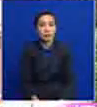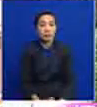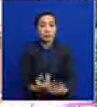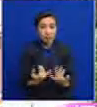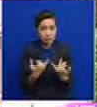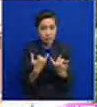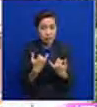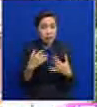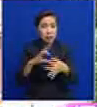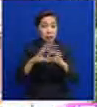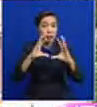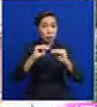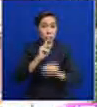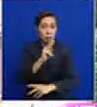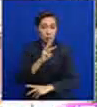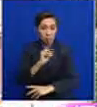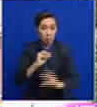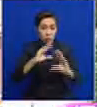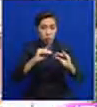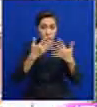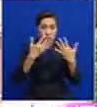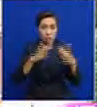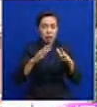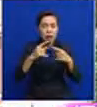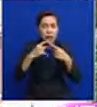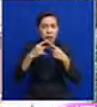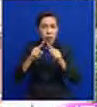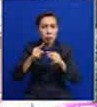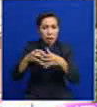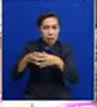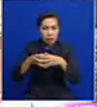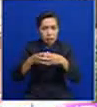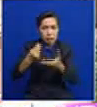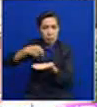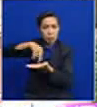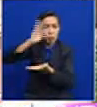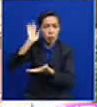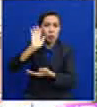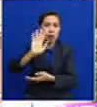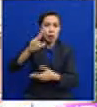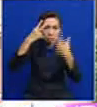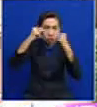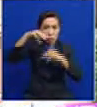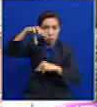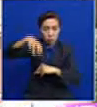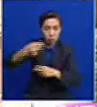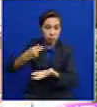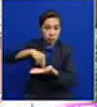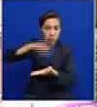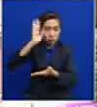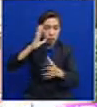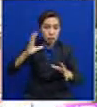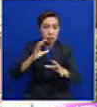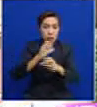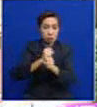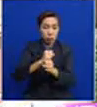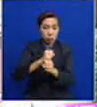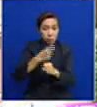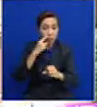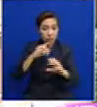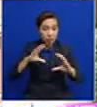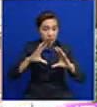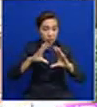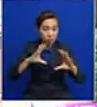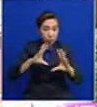ซึ่งถึงแม้ว่าการประชุมคณะรัฐมนตรีเสร็จสิ้นลงแล้วนะคะแต่ว่าทีมโฆษกประจำสำนักนายกรัฐมนตรีจะมีการแถลงผลการประชุมในเวลาประม